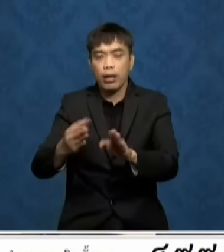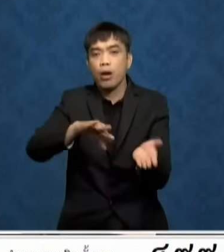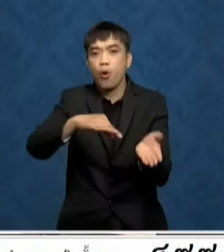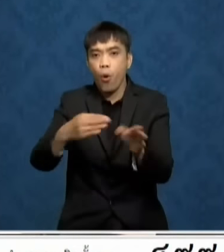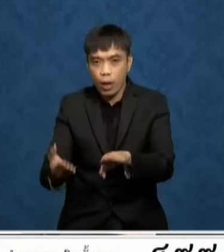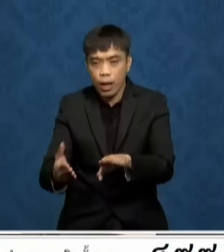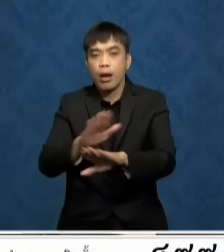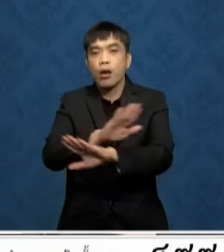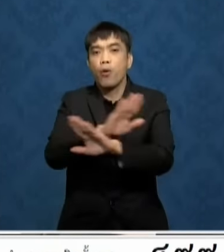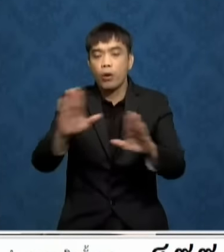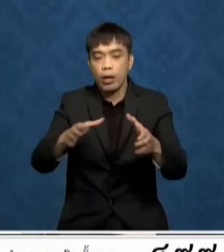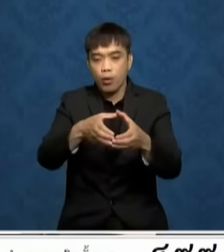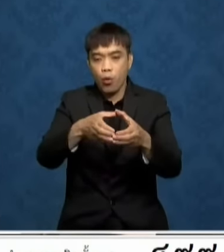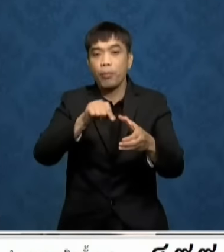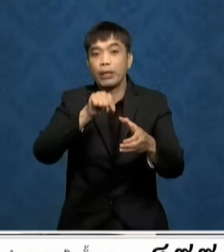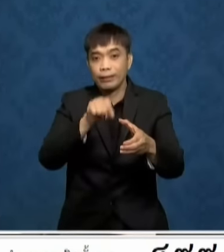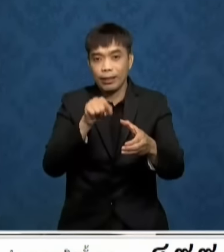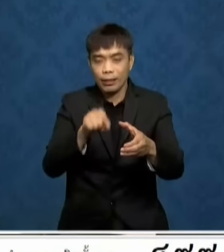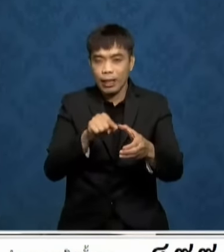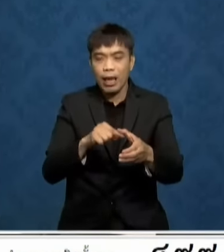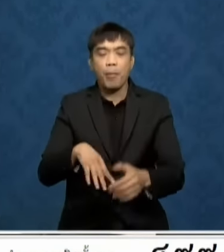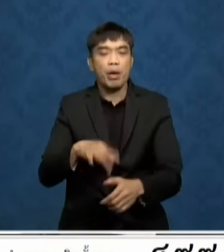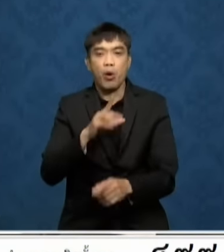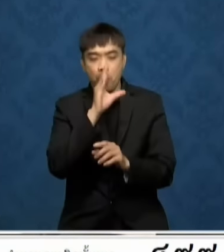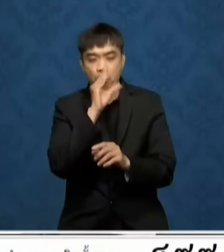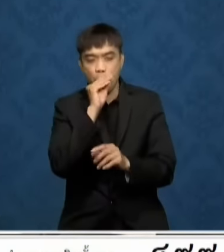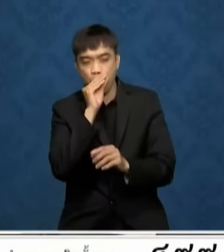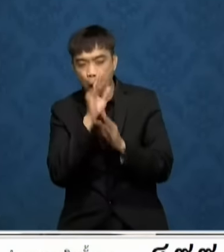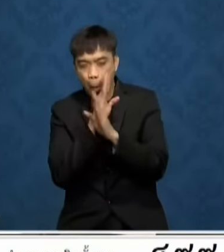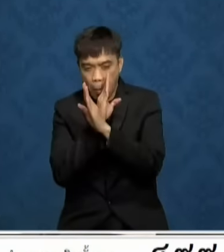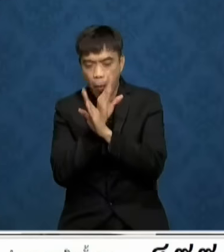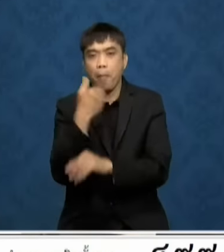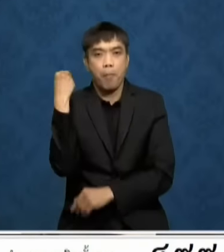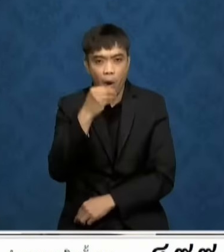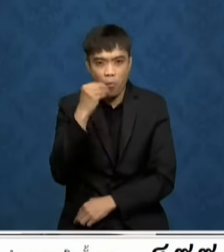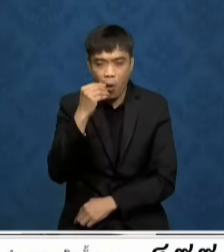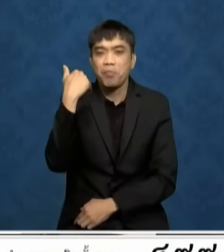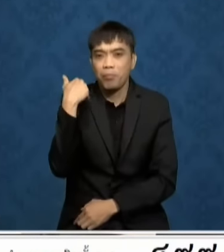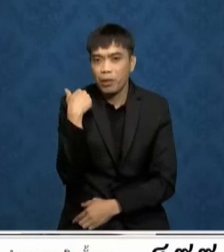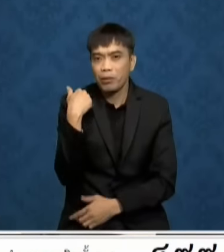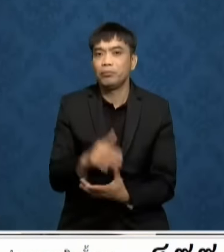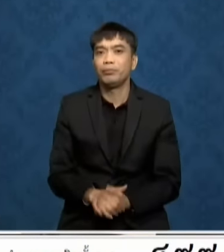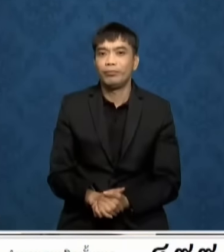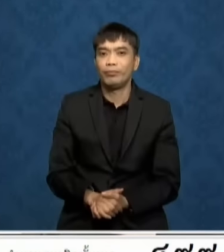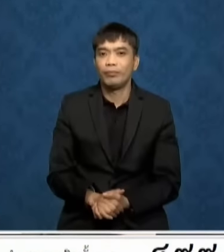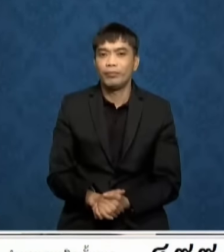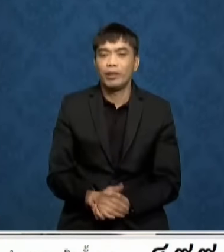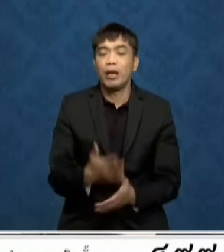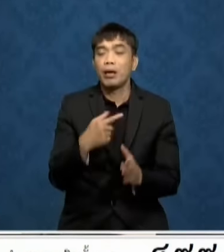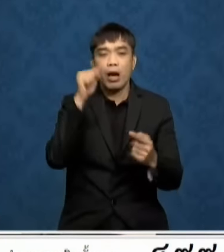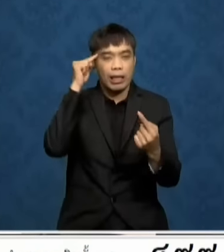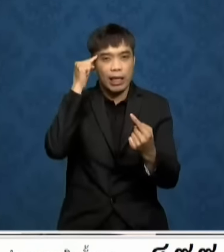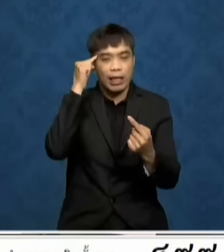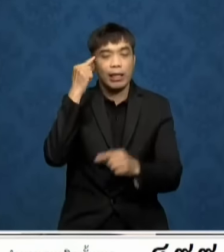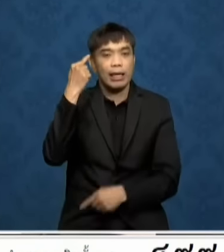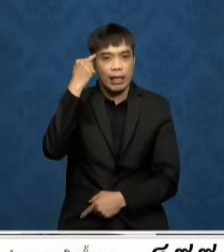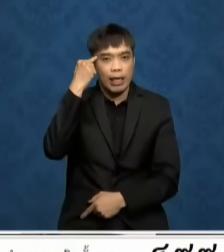ทศที่มีความเป็นประชาธิปไตยสูงในต่างประเทศค่ะตัวอย่างแนวคิดที่นำไปสู่การยุบพรรคได้แก่แนวคิดน